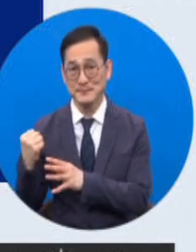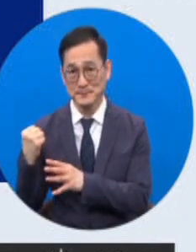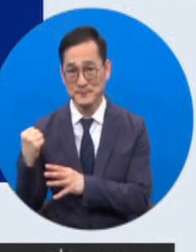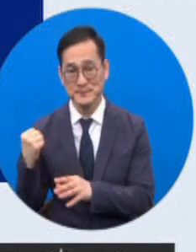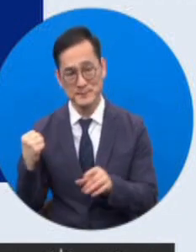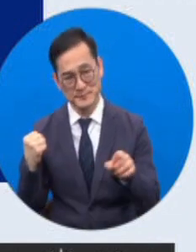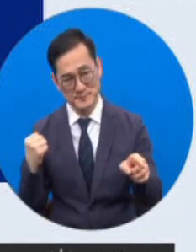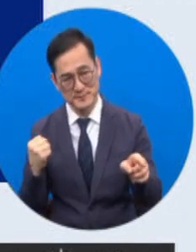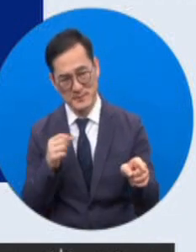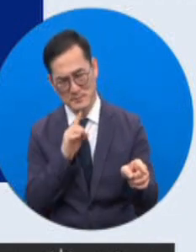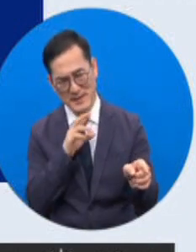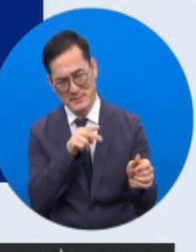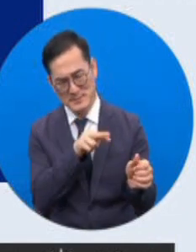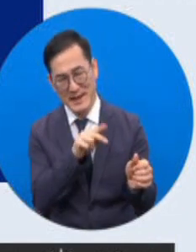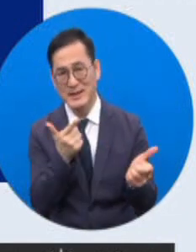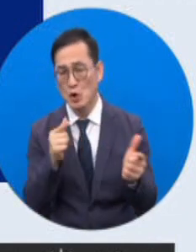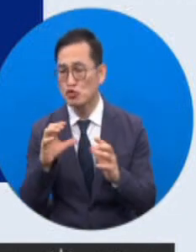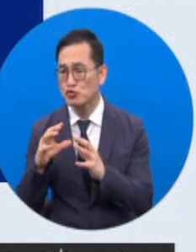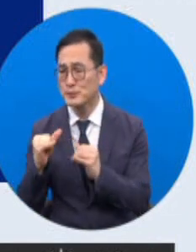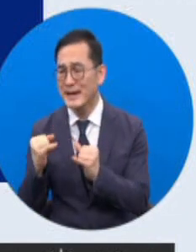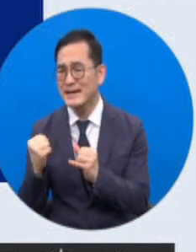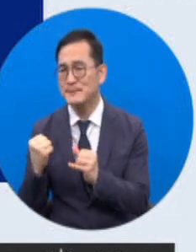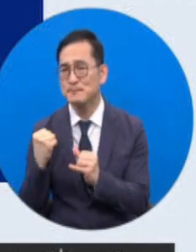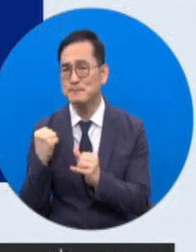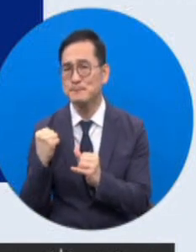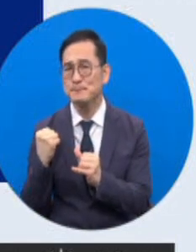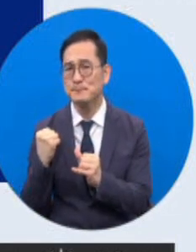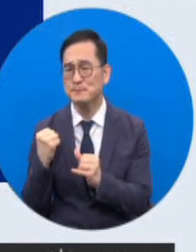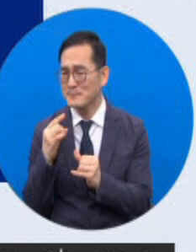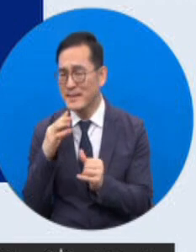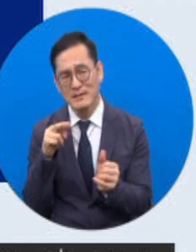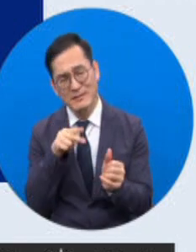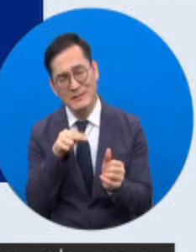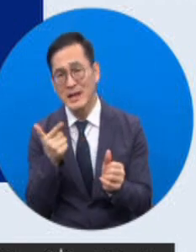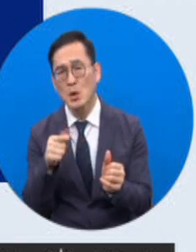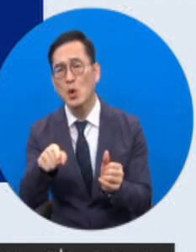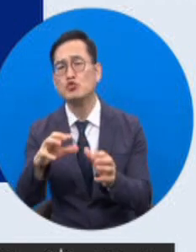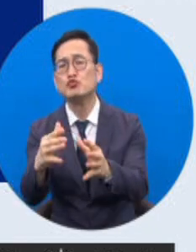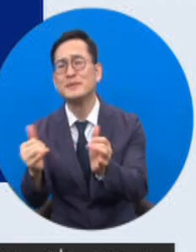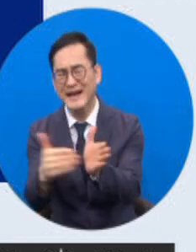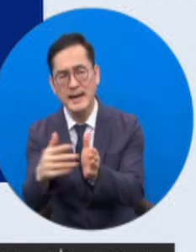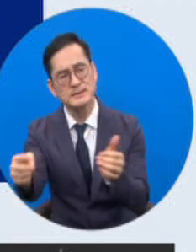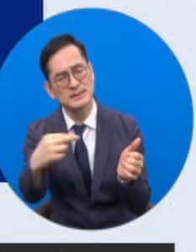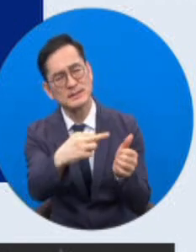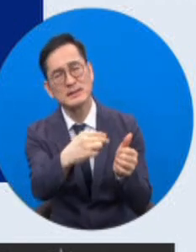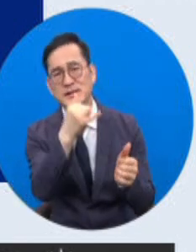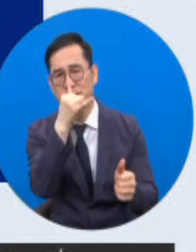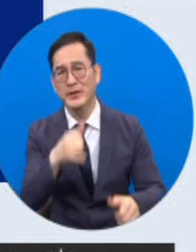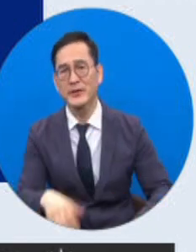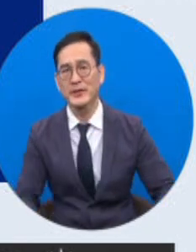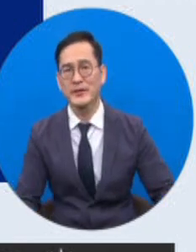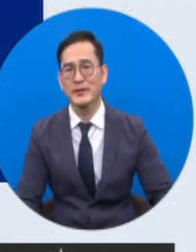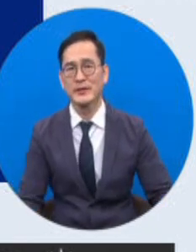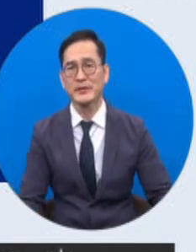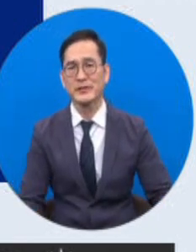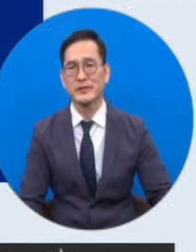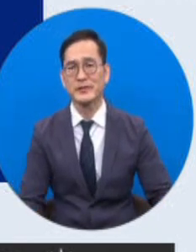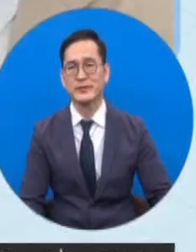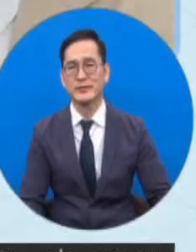비판하기 만 하는게 아닙니다 국민들이 비판하는 거거든요 물론 국민의 이미 그 여론을 대신 전달하는 역할을 일부